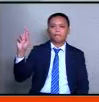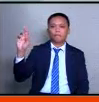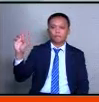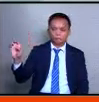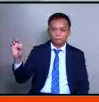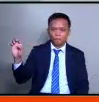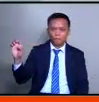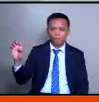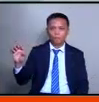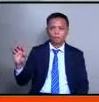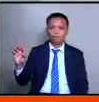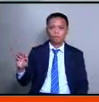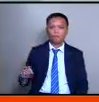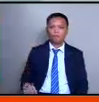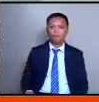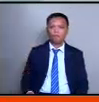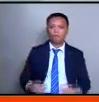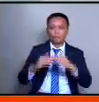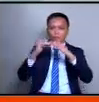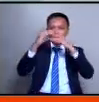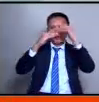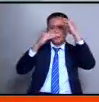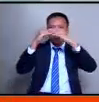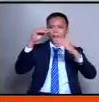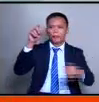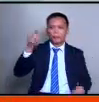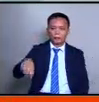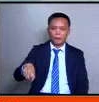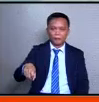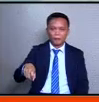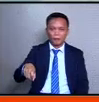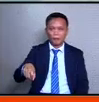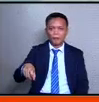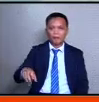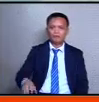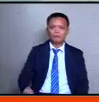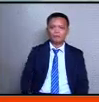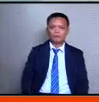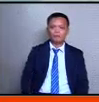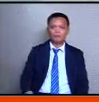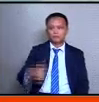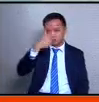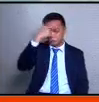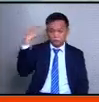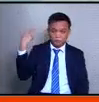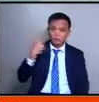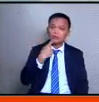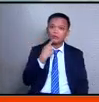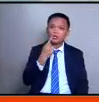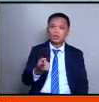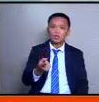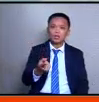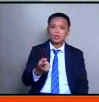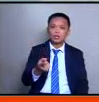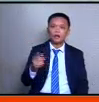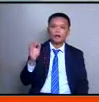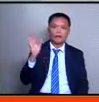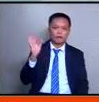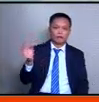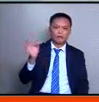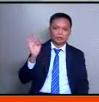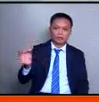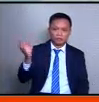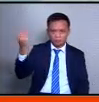na yung, kung vulnerable na yung building, dapat mag-retrofitting na. Kasi sabi nga, it's 90%